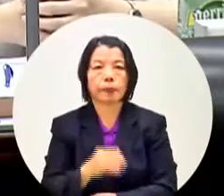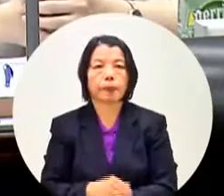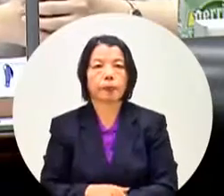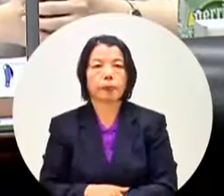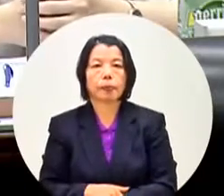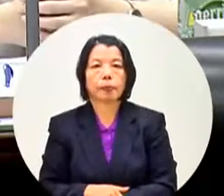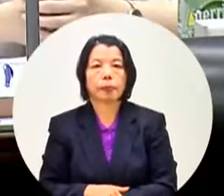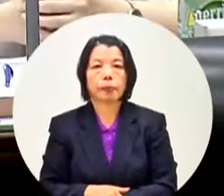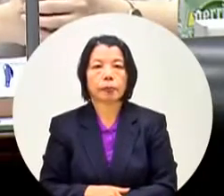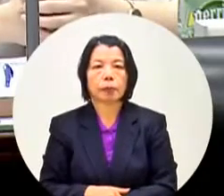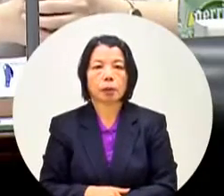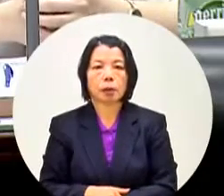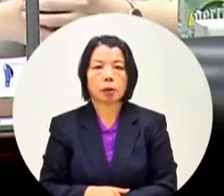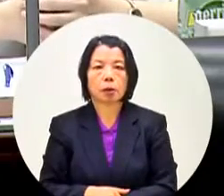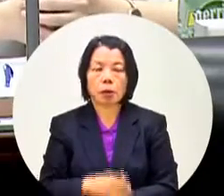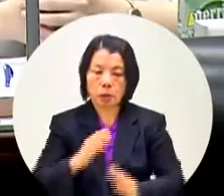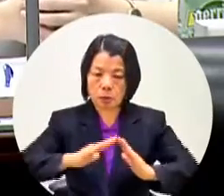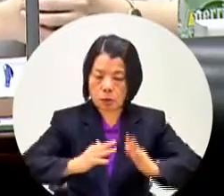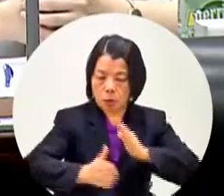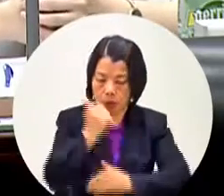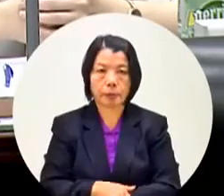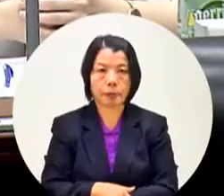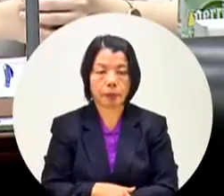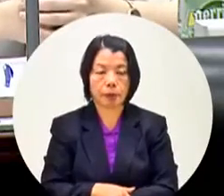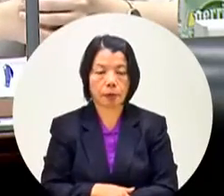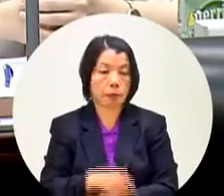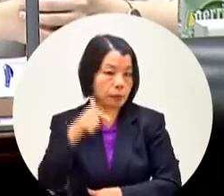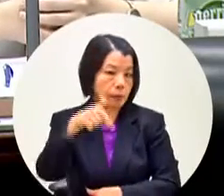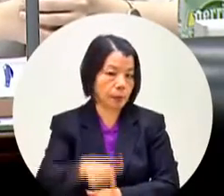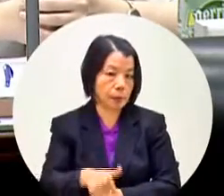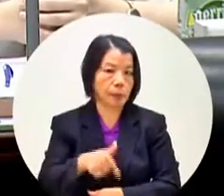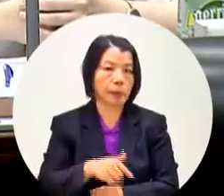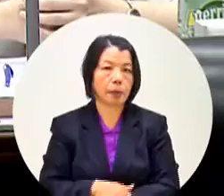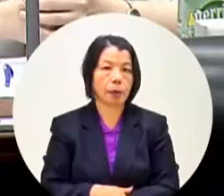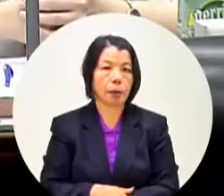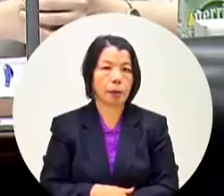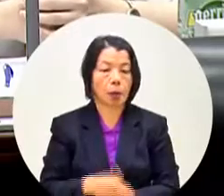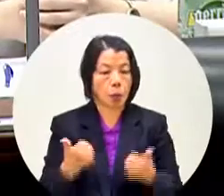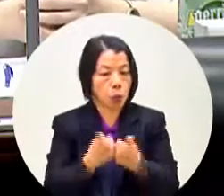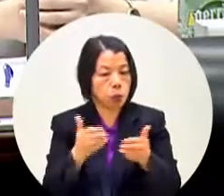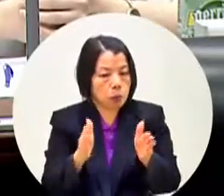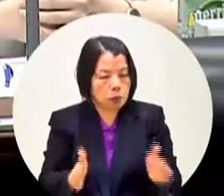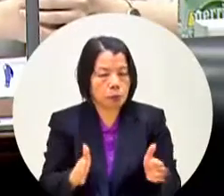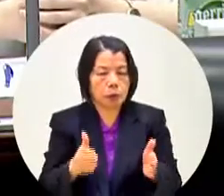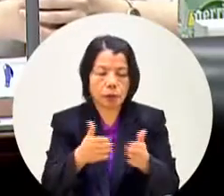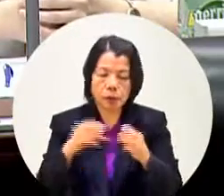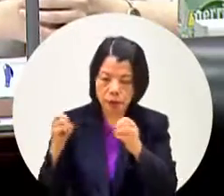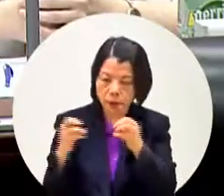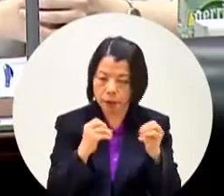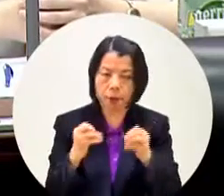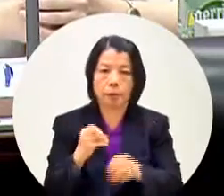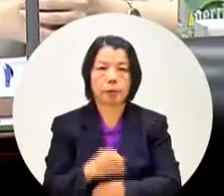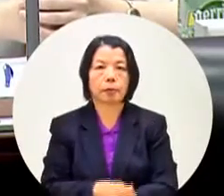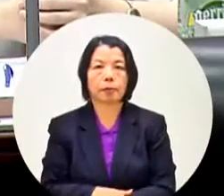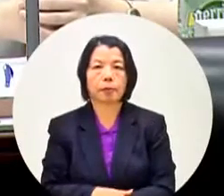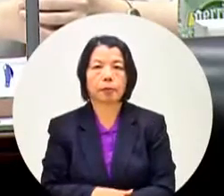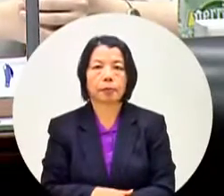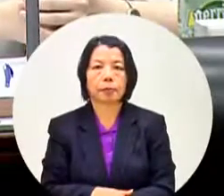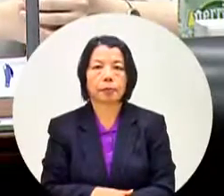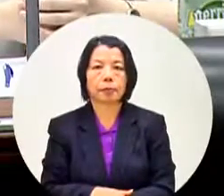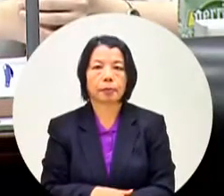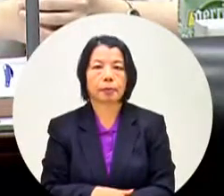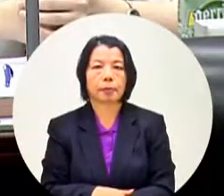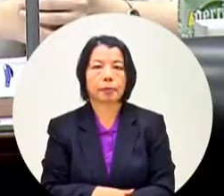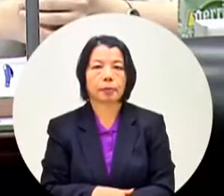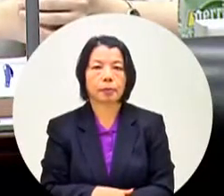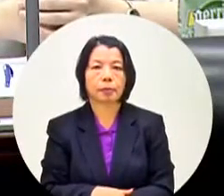的四地重划这一块区块这么多住宅用地里面规划一块来协助我们青年住